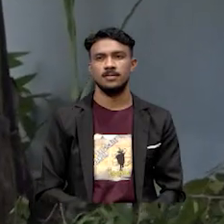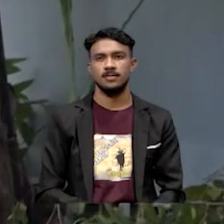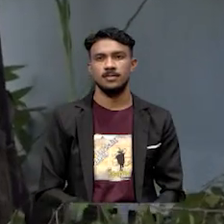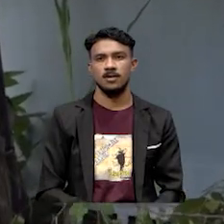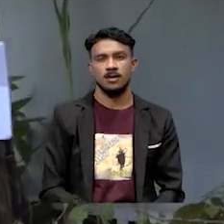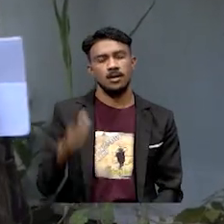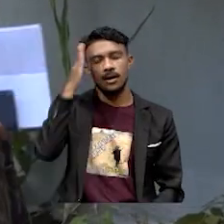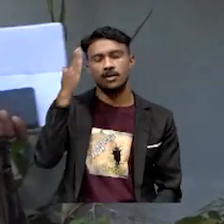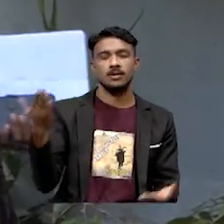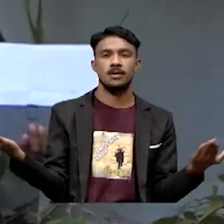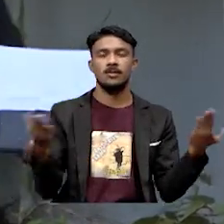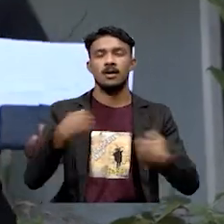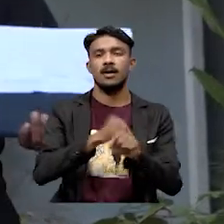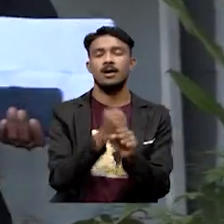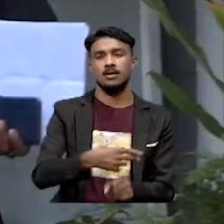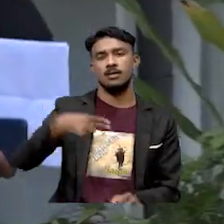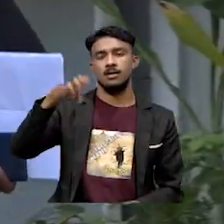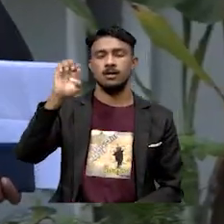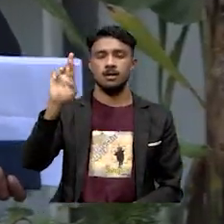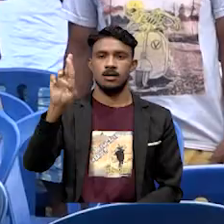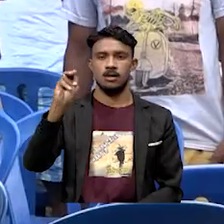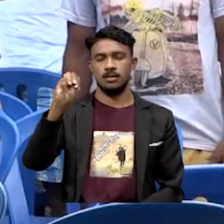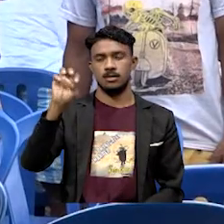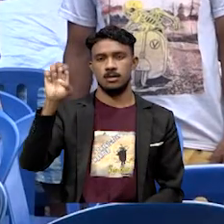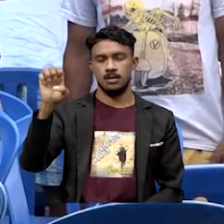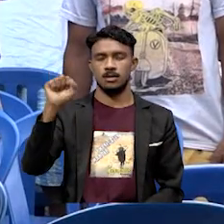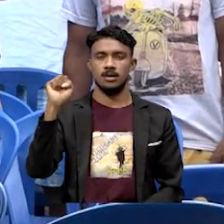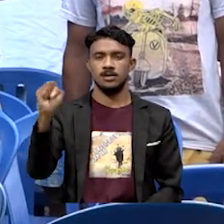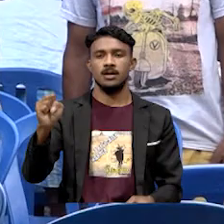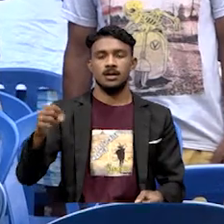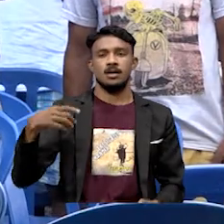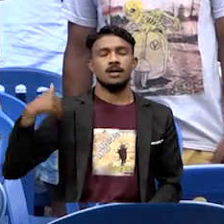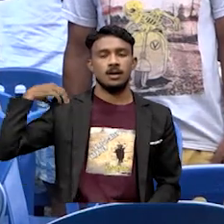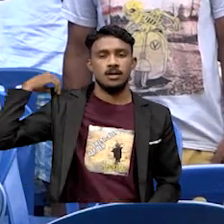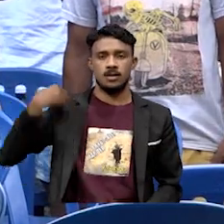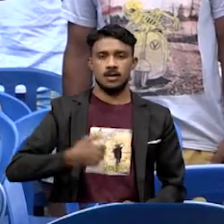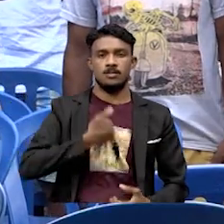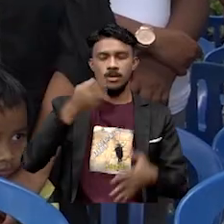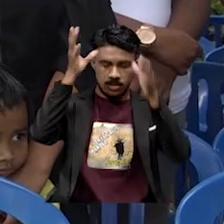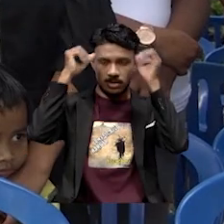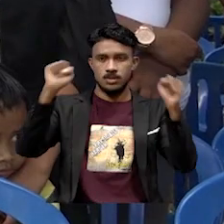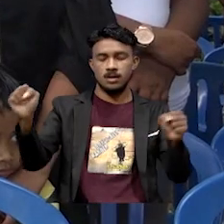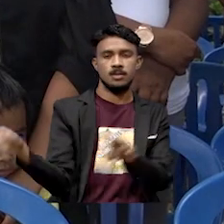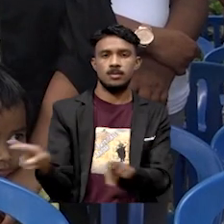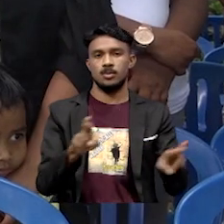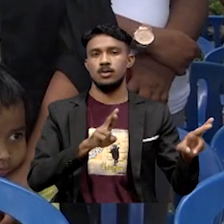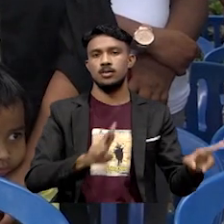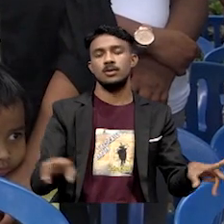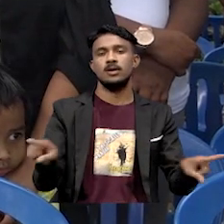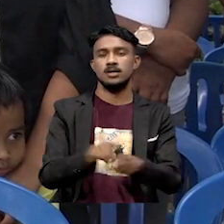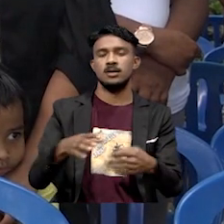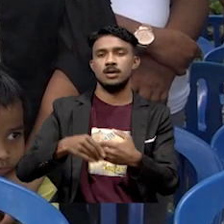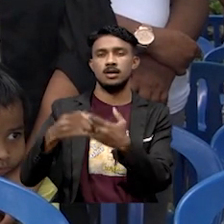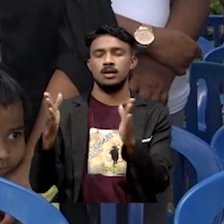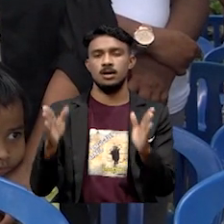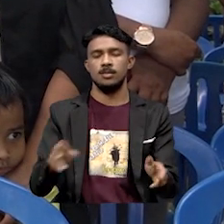Motivasaun nebe halo Hermes Correa Barros hodi candidata amba Presidente República, tambah pronto sai atam ba povu Timor Lorosae.